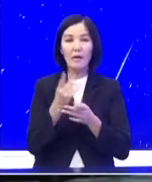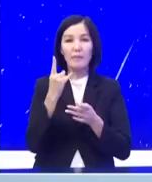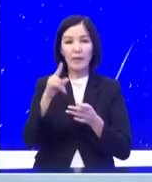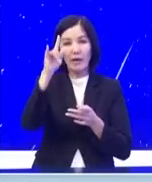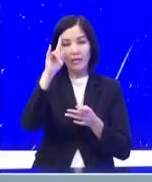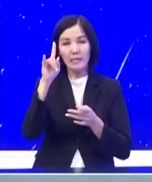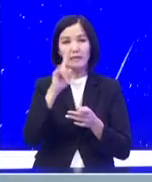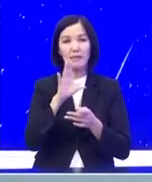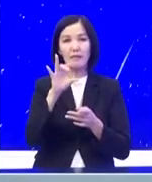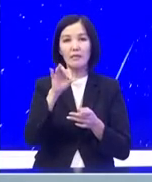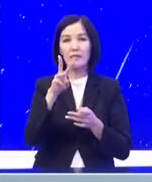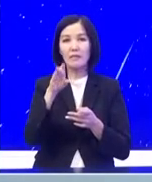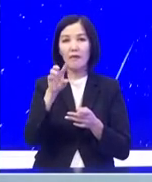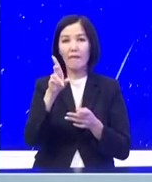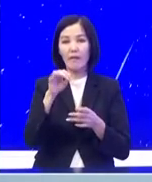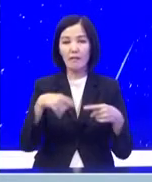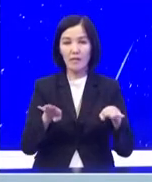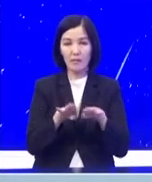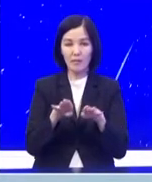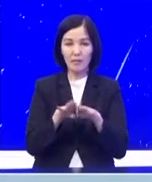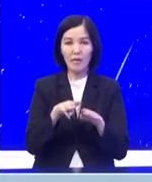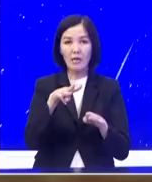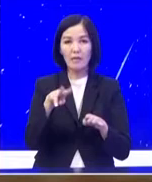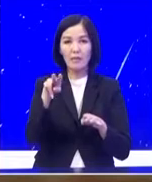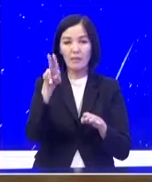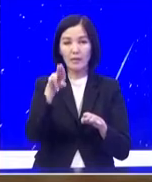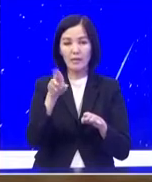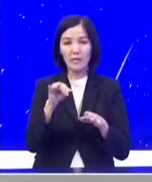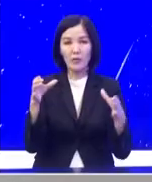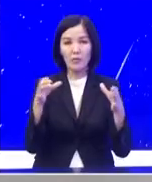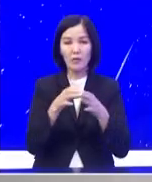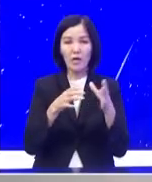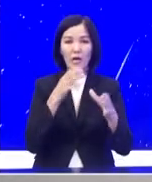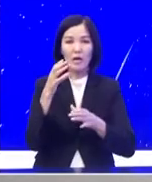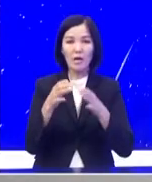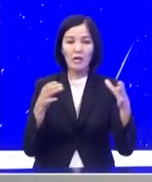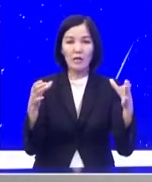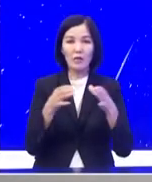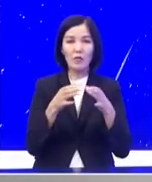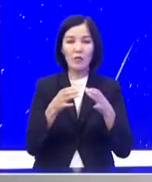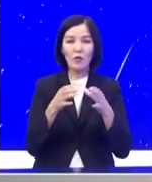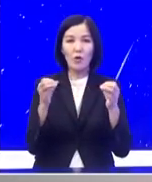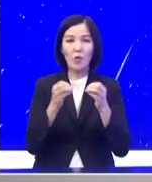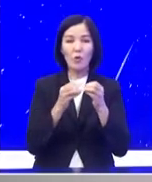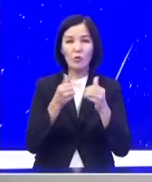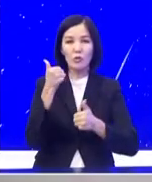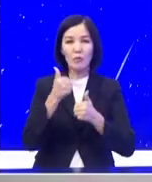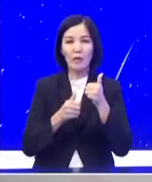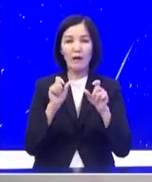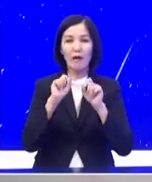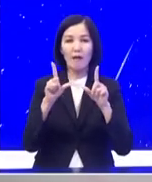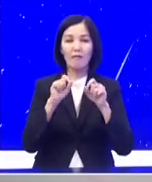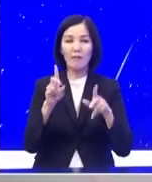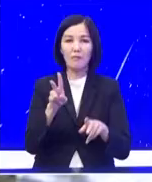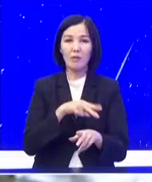саналады. Ақмырза Исаұлы бұл туындысы үшін ТМД елдерінің сәулетшілер одағы халықаралық қауымдастығының 10-шы байқауында алтын медальға